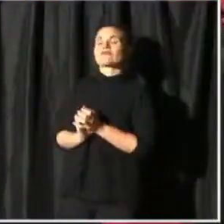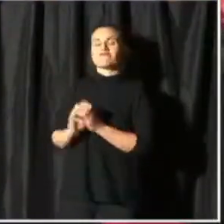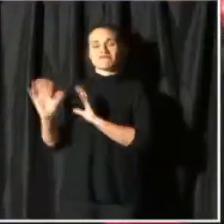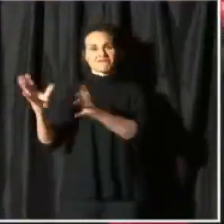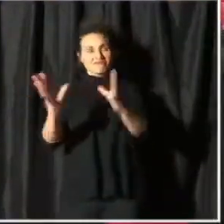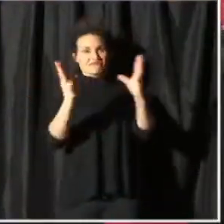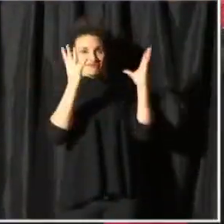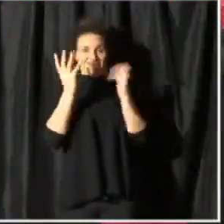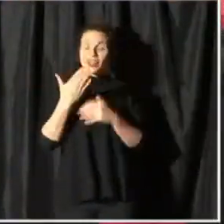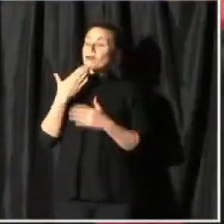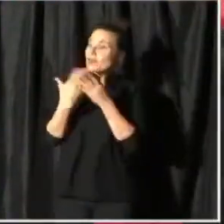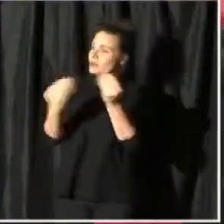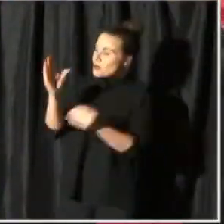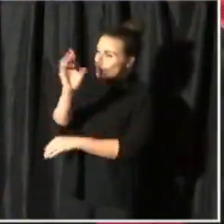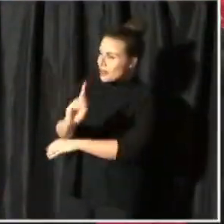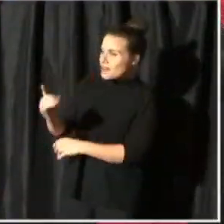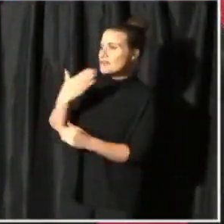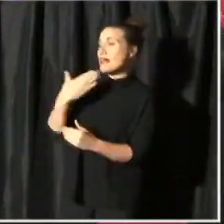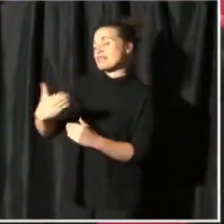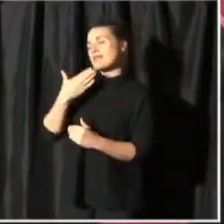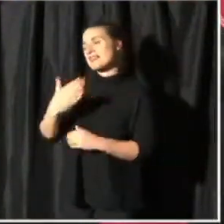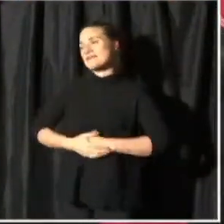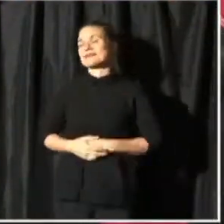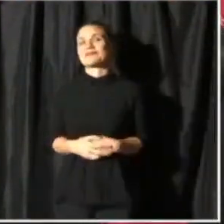merci beaucoup merci